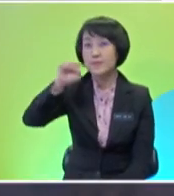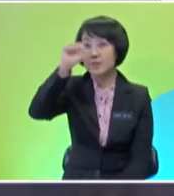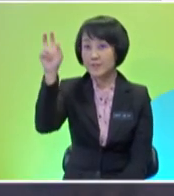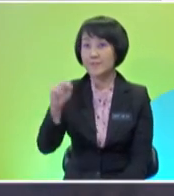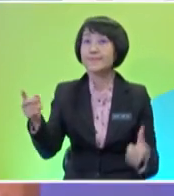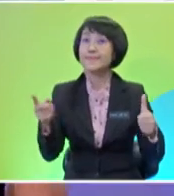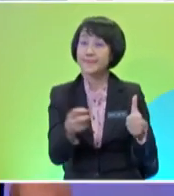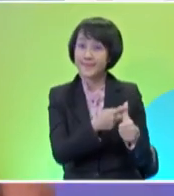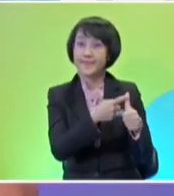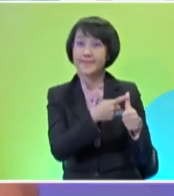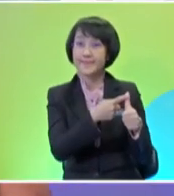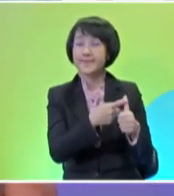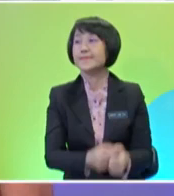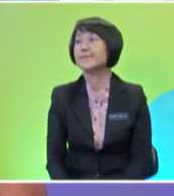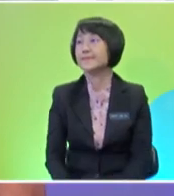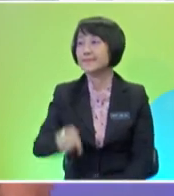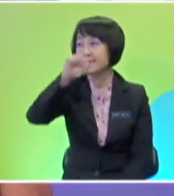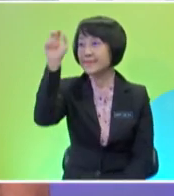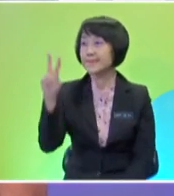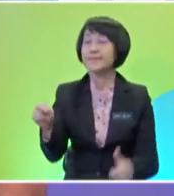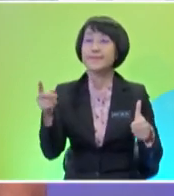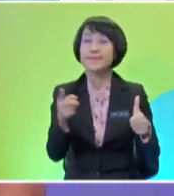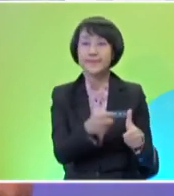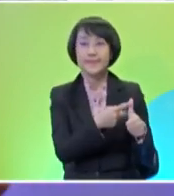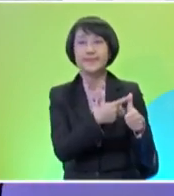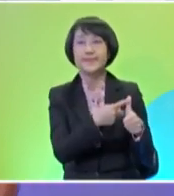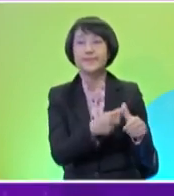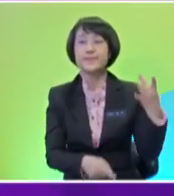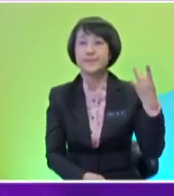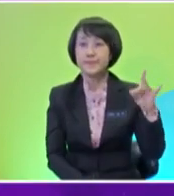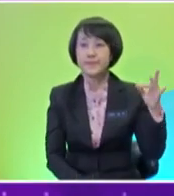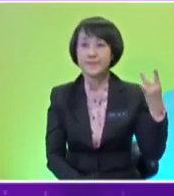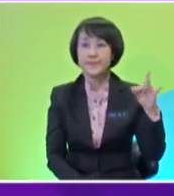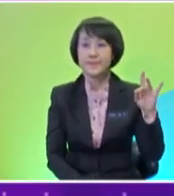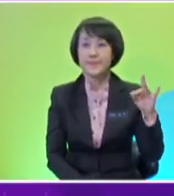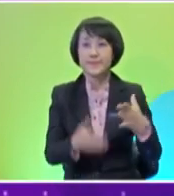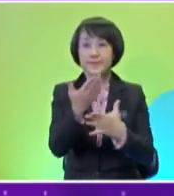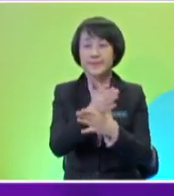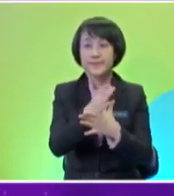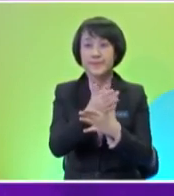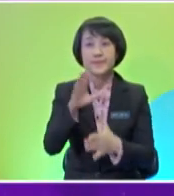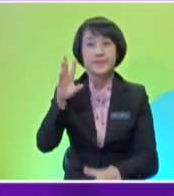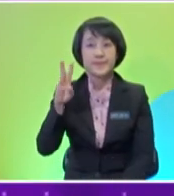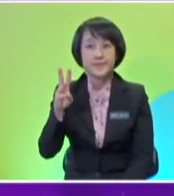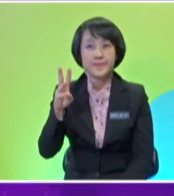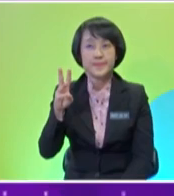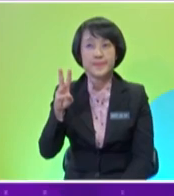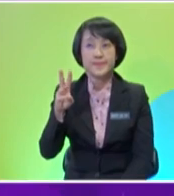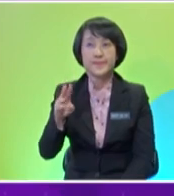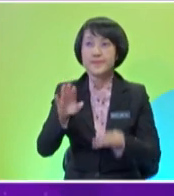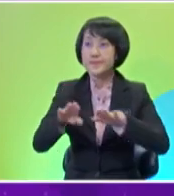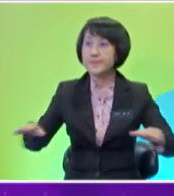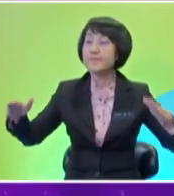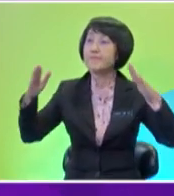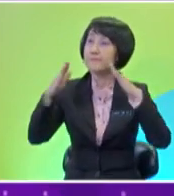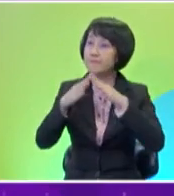Oke soal lainnya adalah 18 bagi 6 oke adik-adik di rumah juga